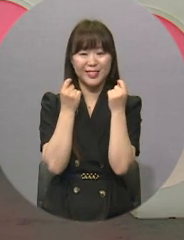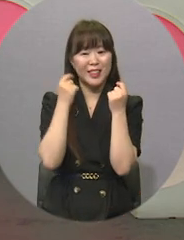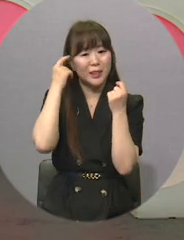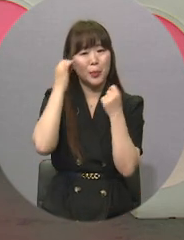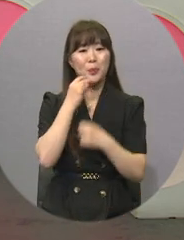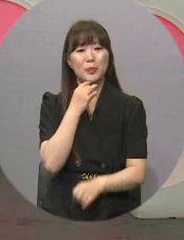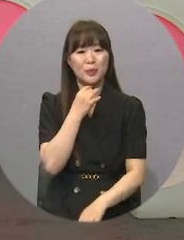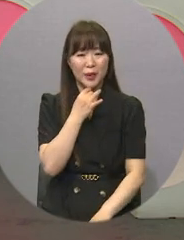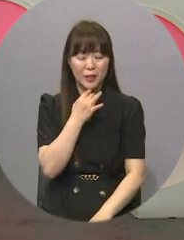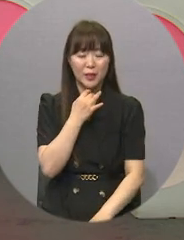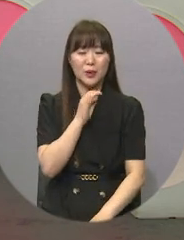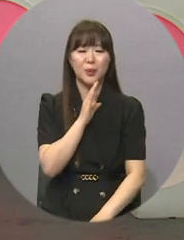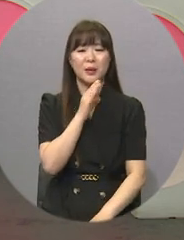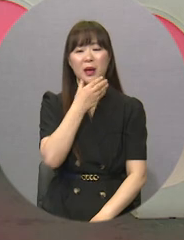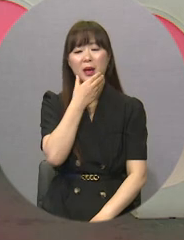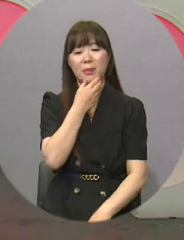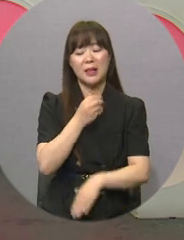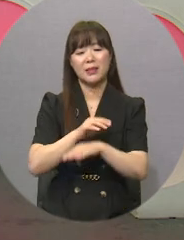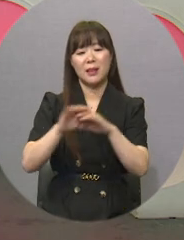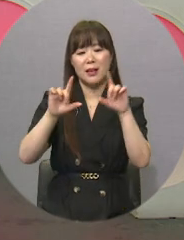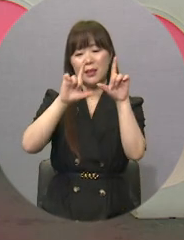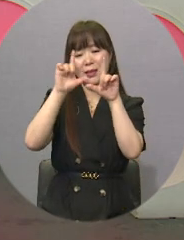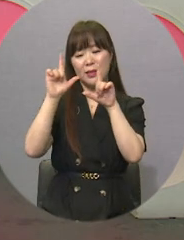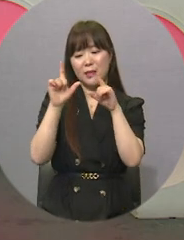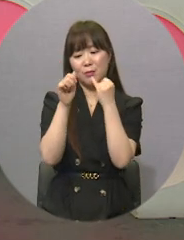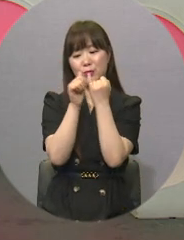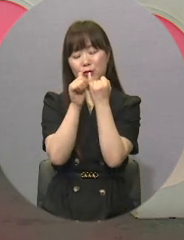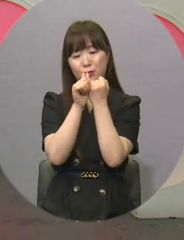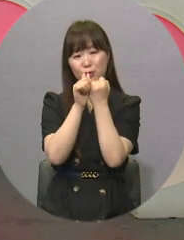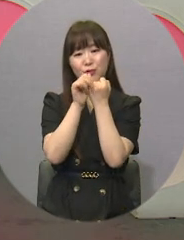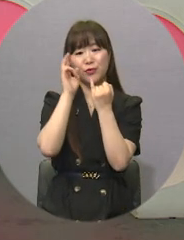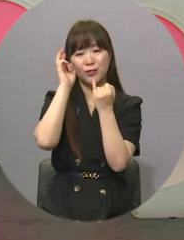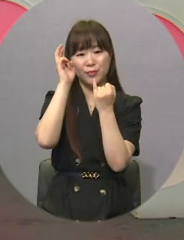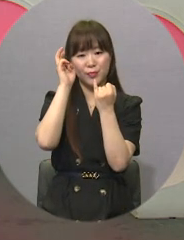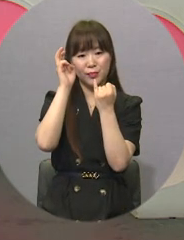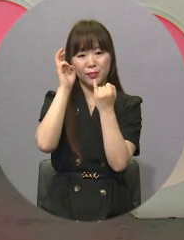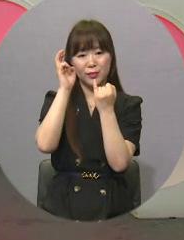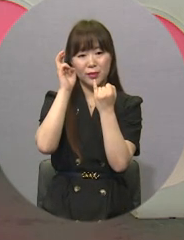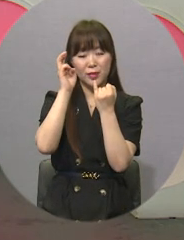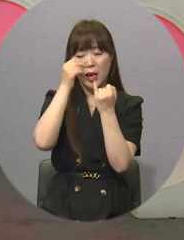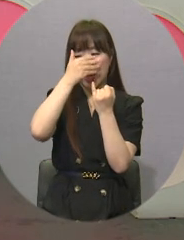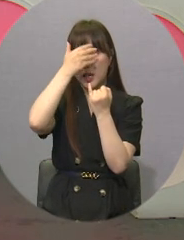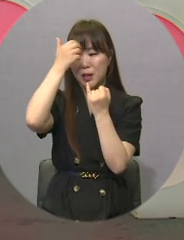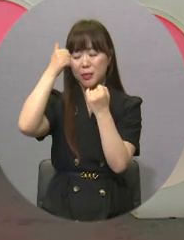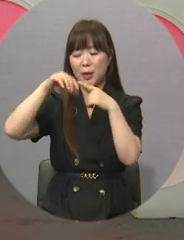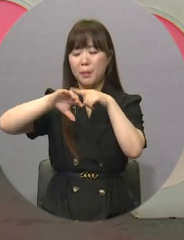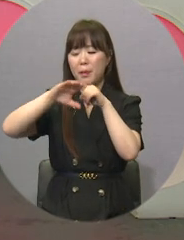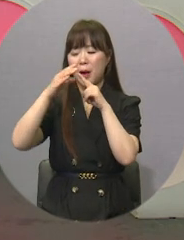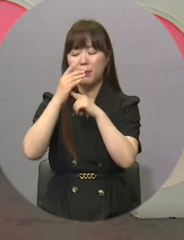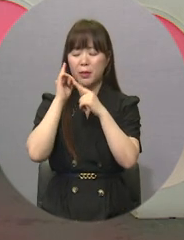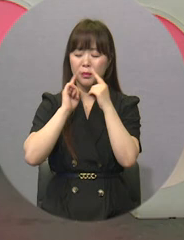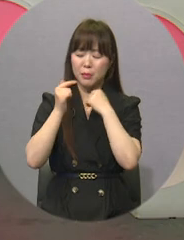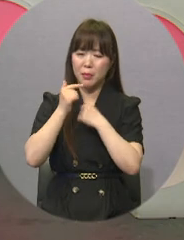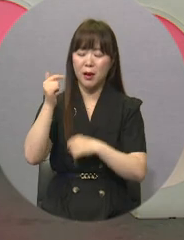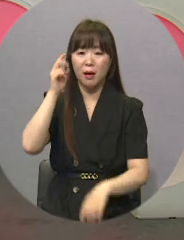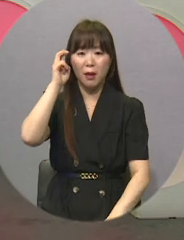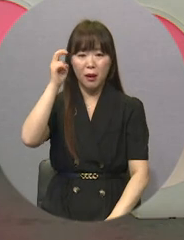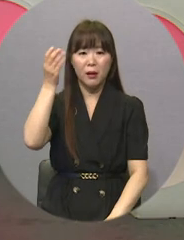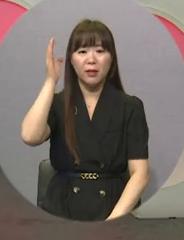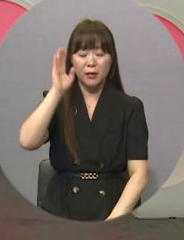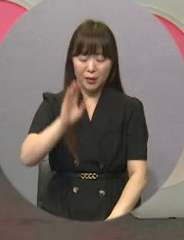해도 너무 행복하게 사셨던 부부셨을 것 같은데 이 할아버지가 마음의 상심이 엄청 컸을 텐데